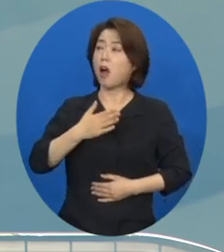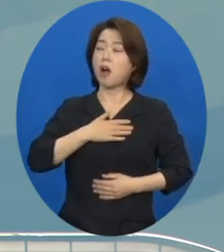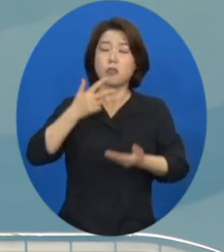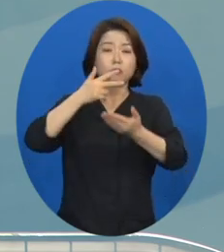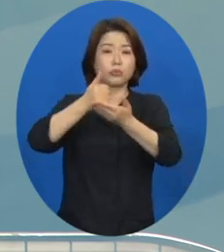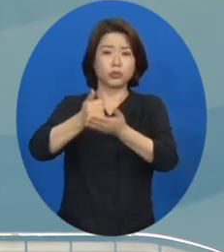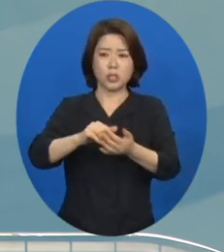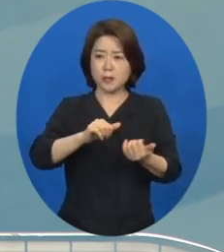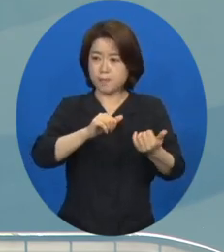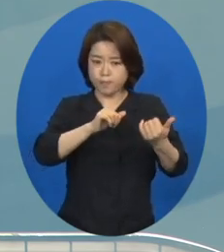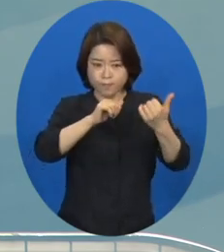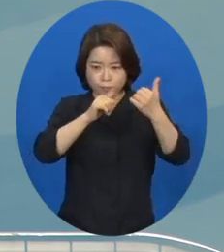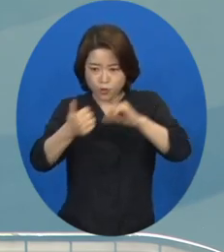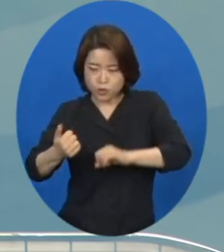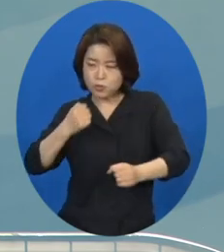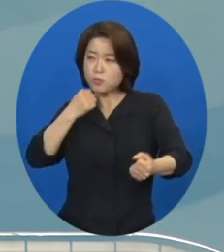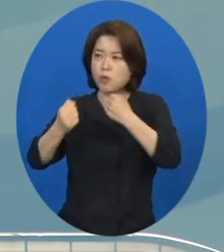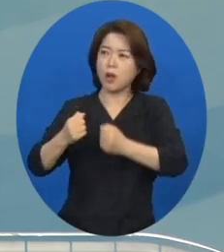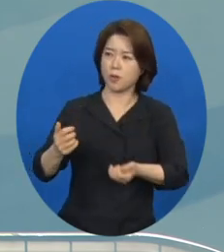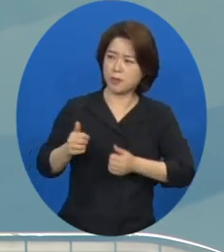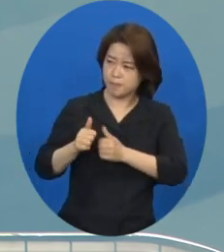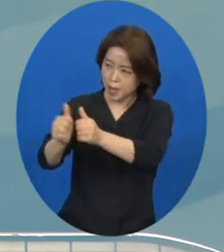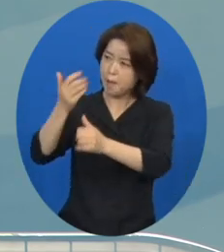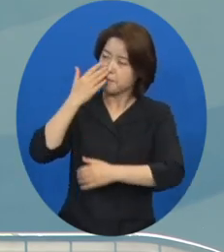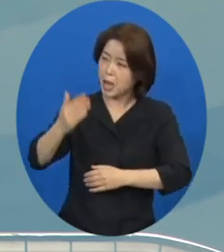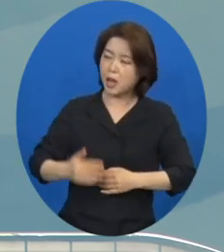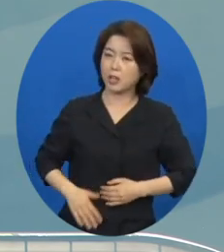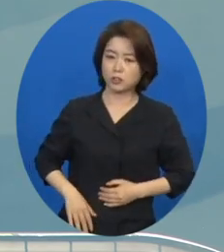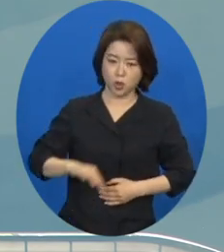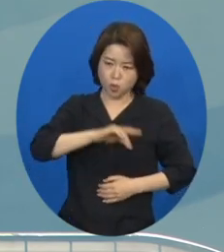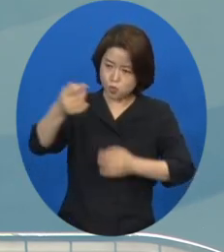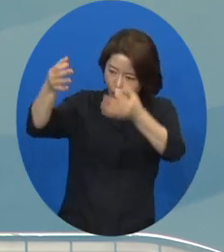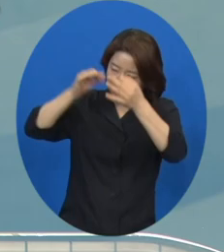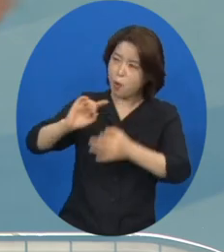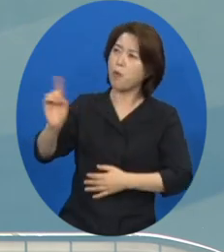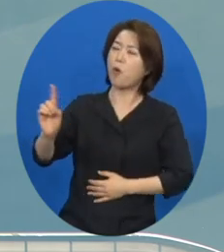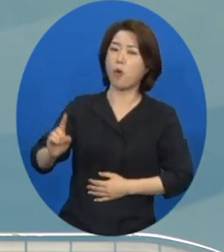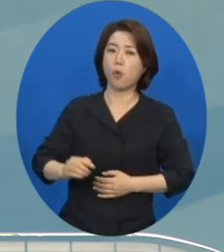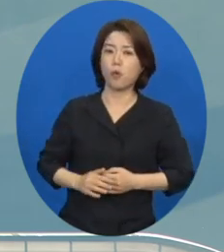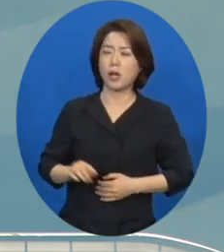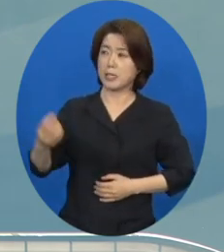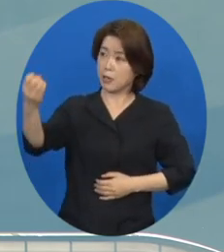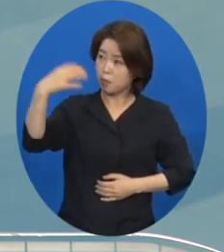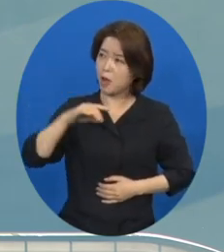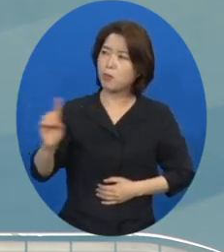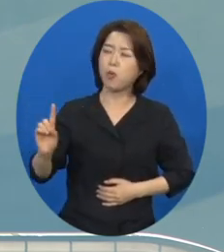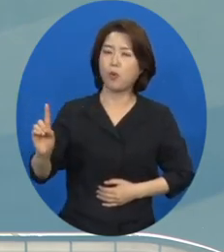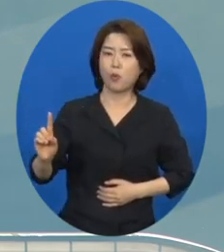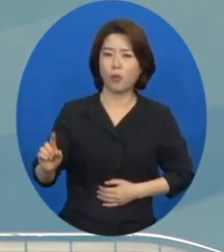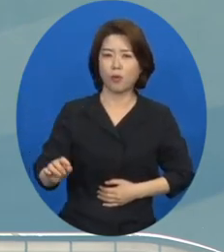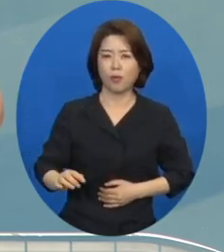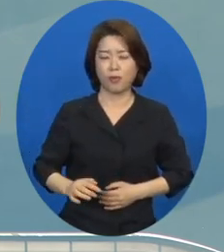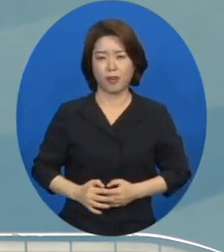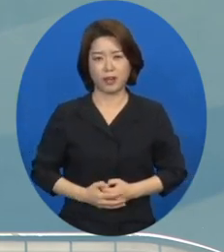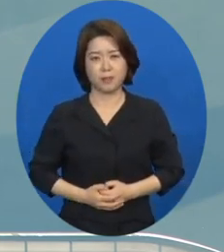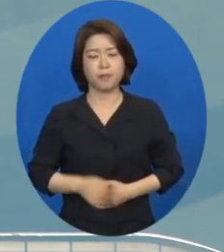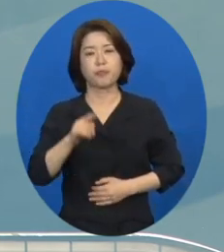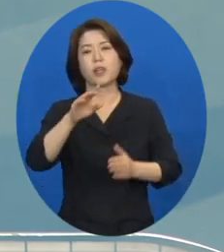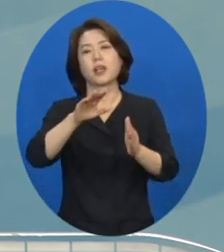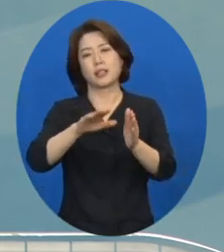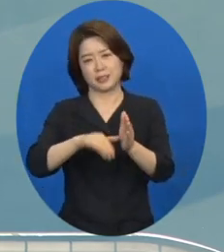주님을 죽을지언정 따라갈 겁니다. 우리를 어떻게 보시고 그렇게 말씀하십니까?